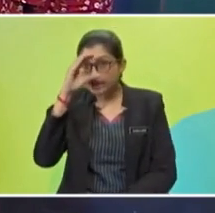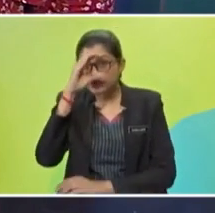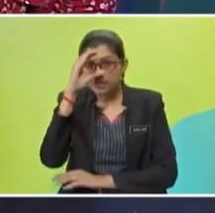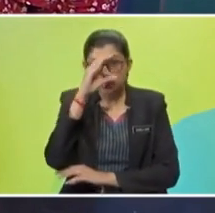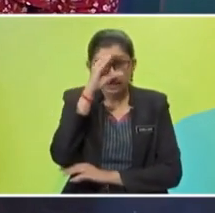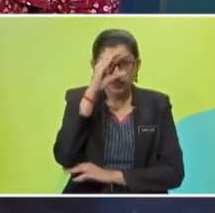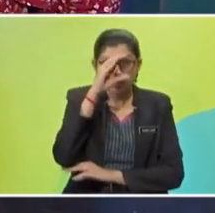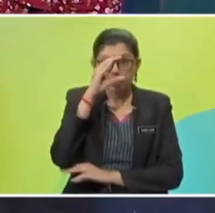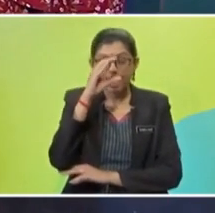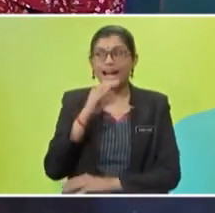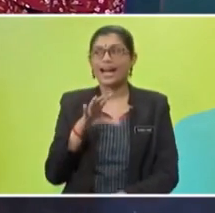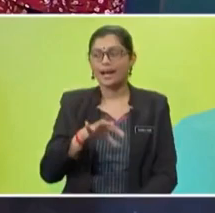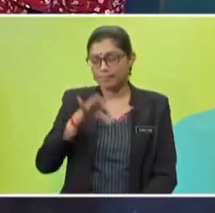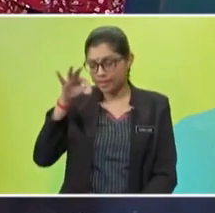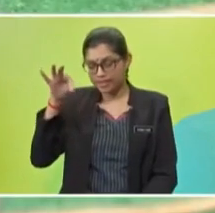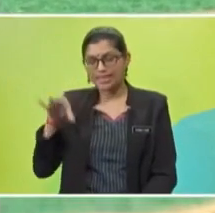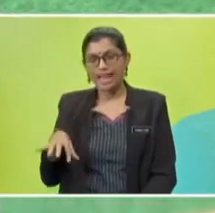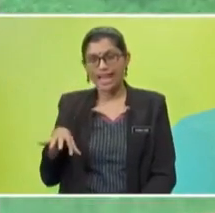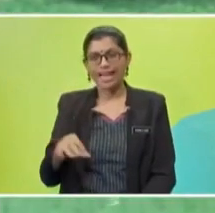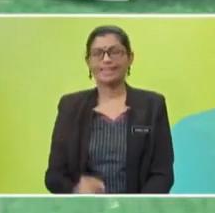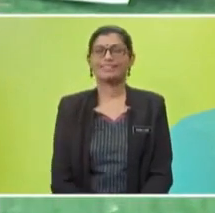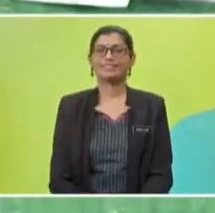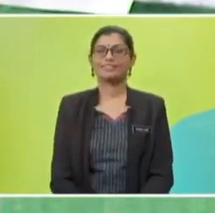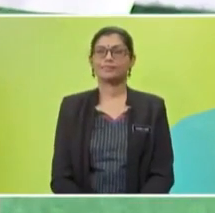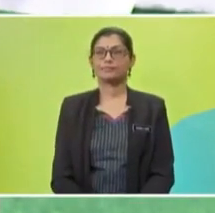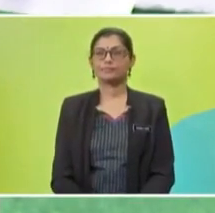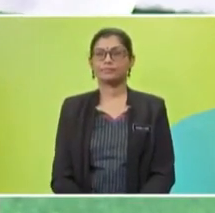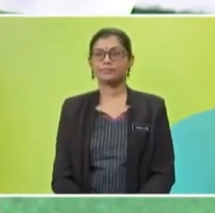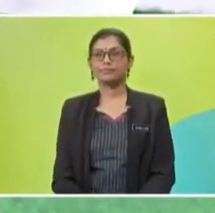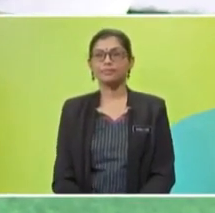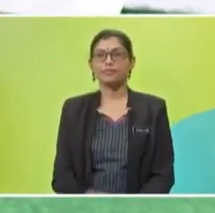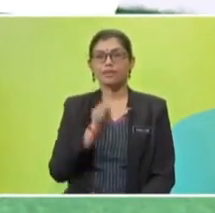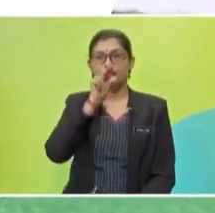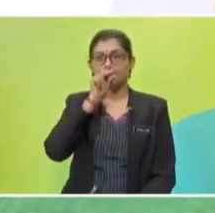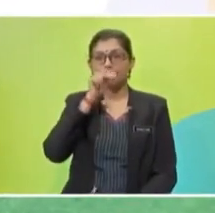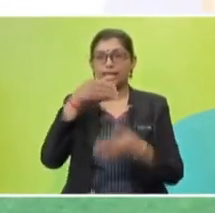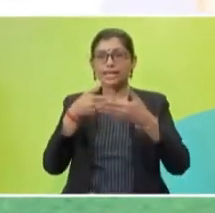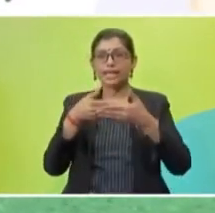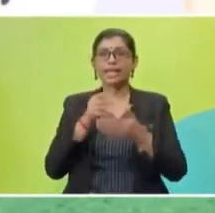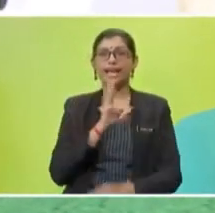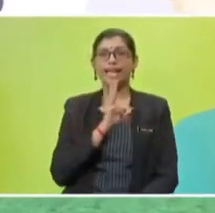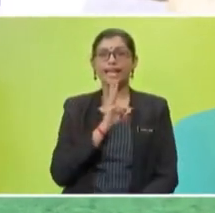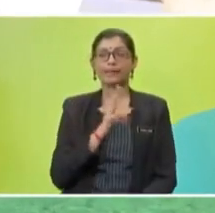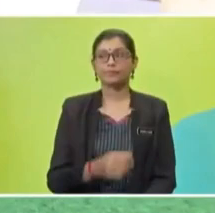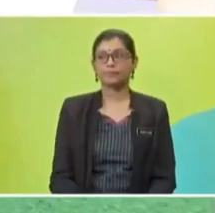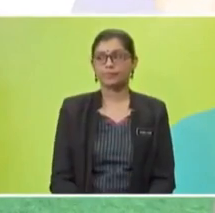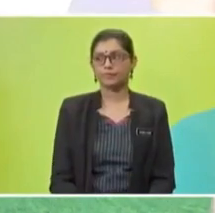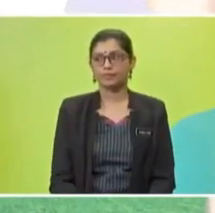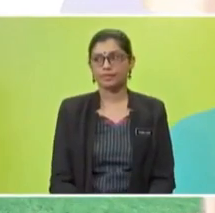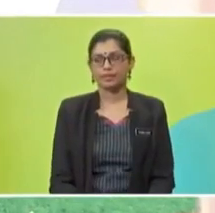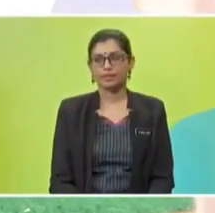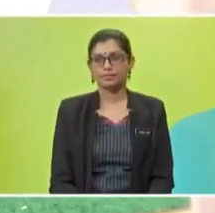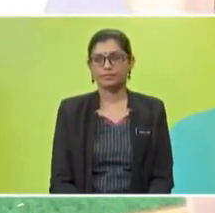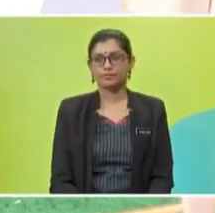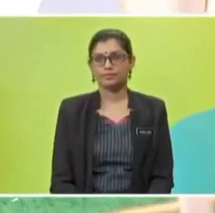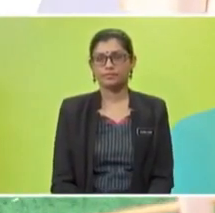ability Nikita letak di sini oke Christina hahaha di tanah duduk Oke Aduh hahaha